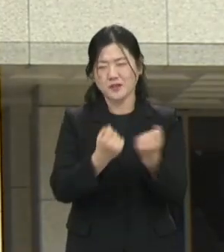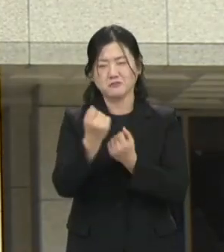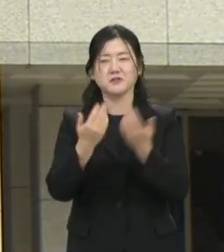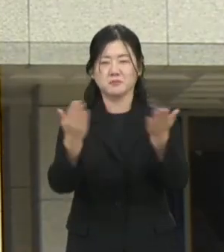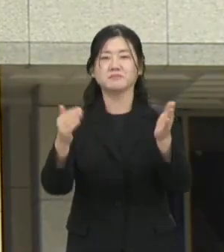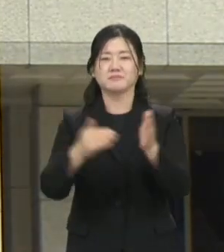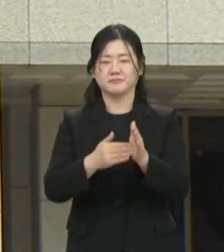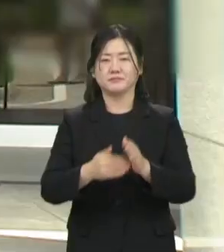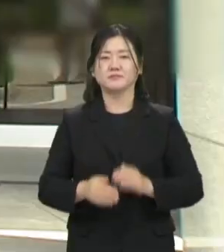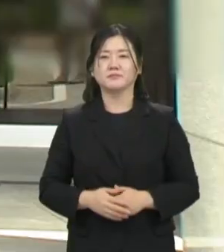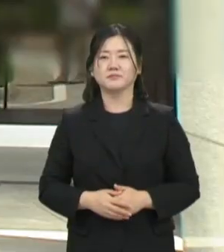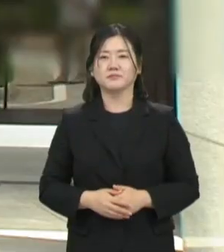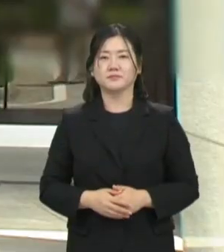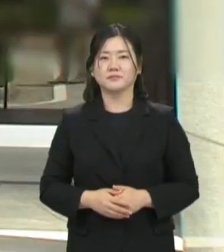판단했습니다